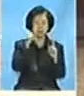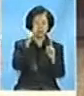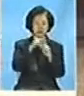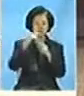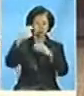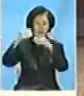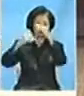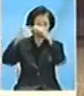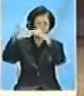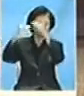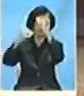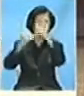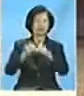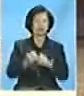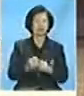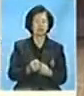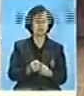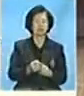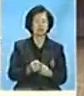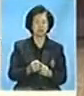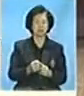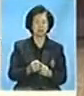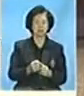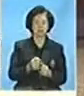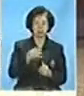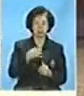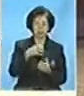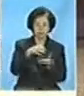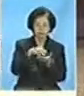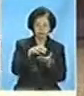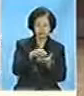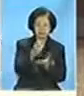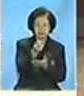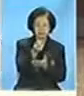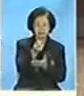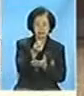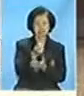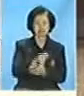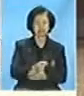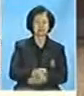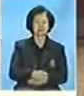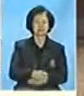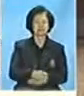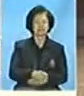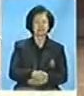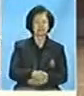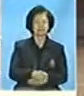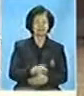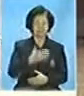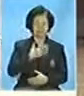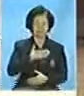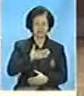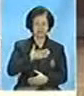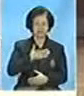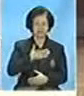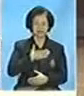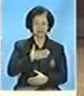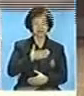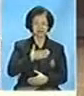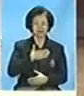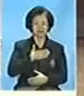ริญรุ่งเรืองผมอยากจะกราบเรียนอีกนิดเดียวนะครับว่าผม